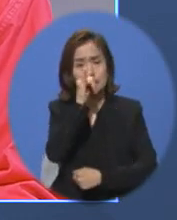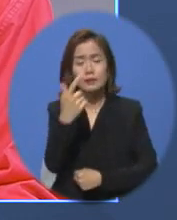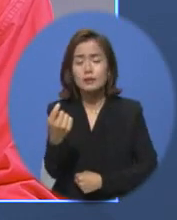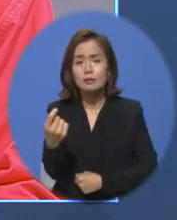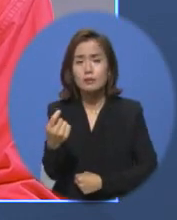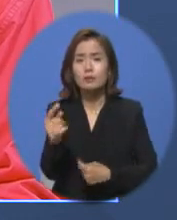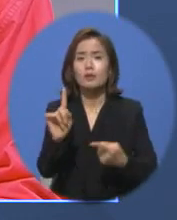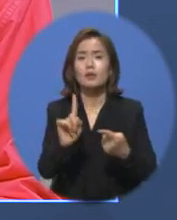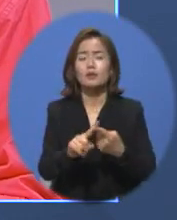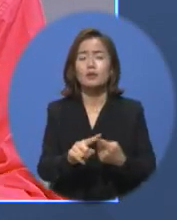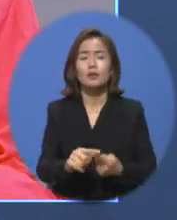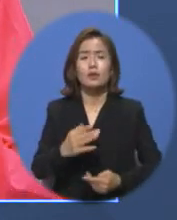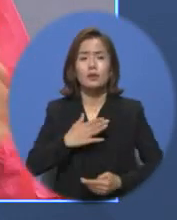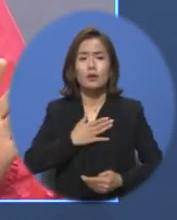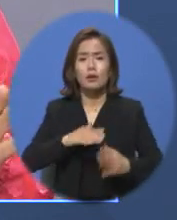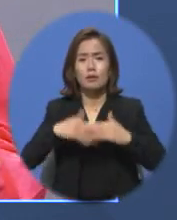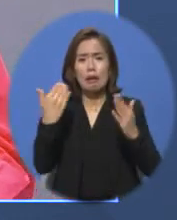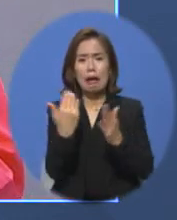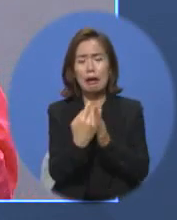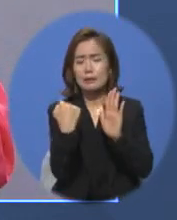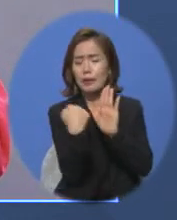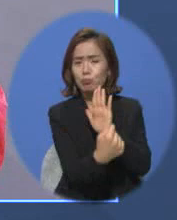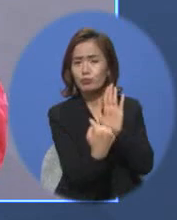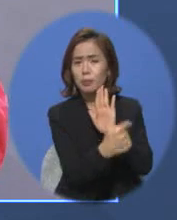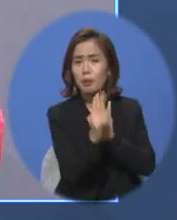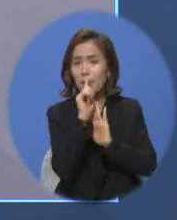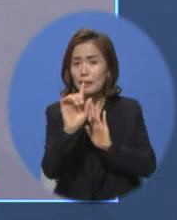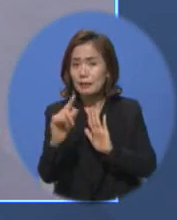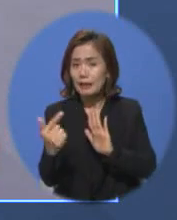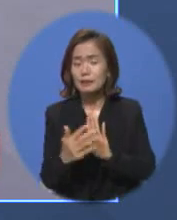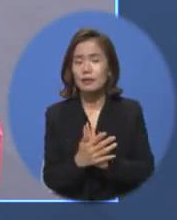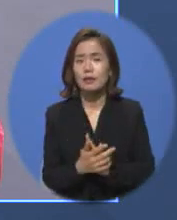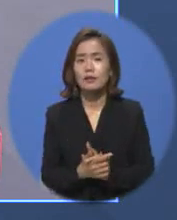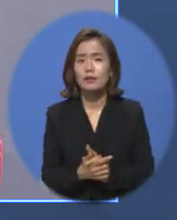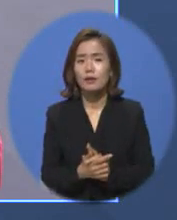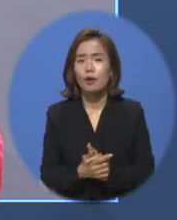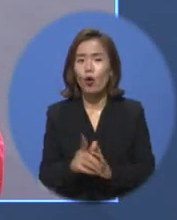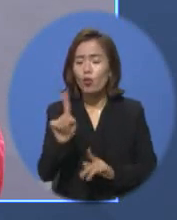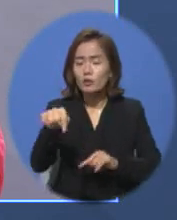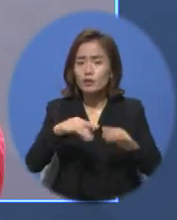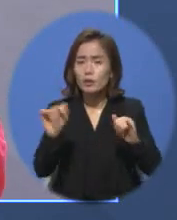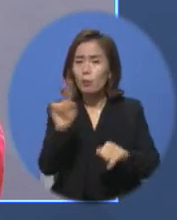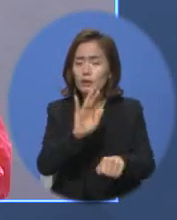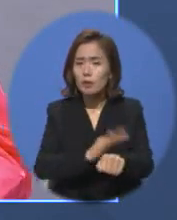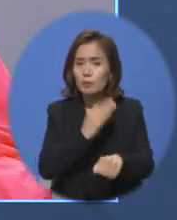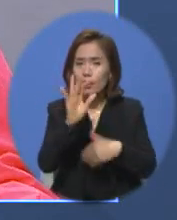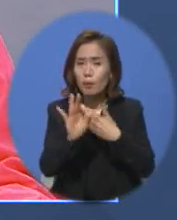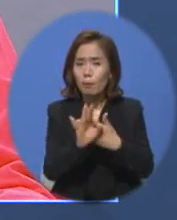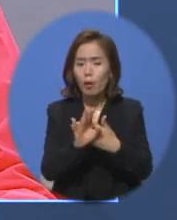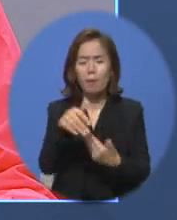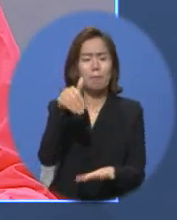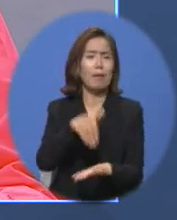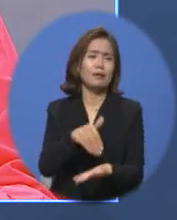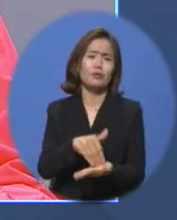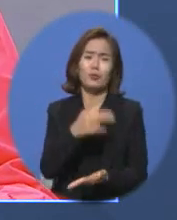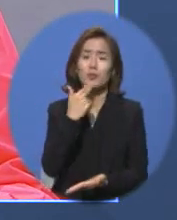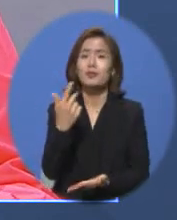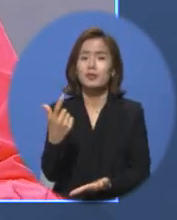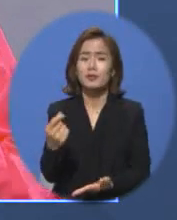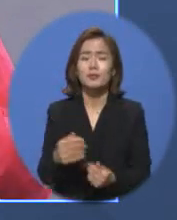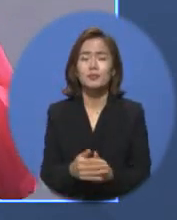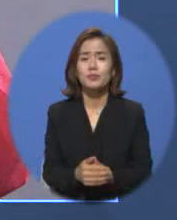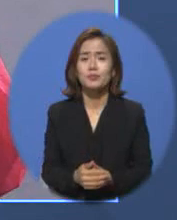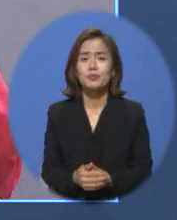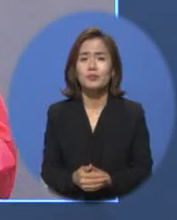?그런점에서 제가모든것에반대하는것은아니지만, 정치인들이잘못을저질러도 반성이전혀없다는점이아쉽습니다.우리나라